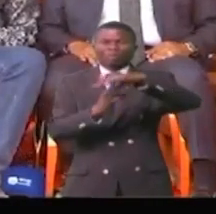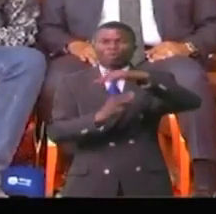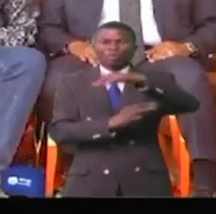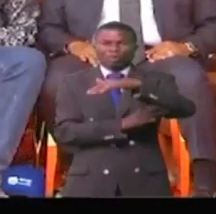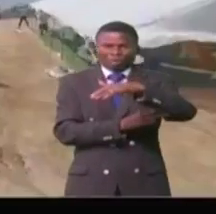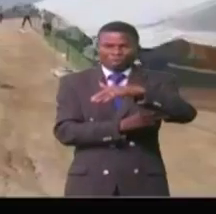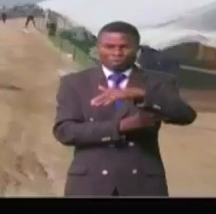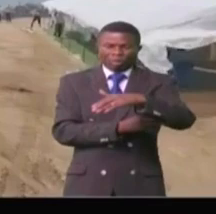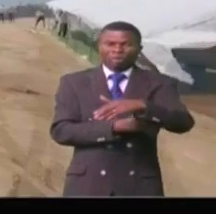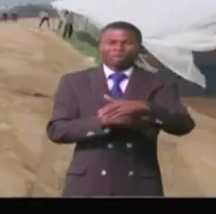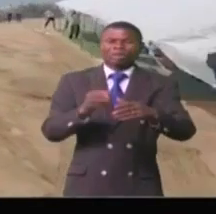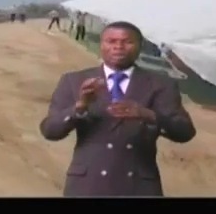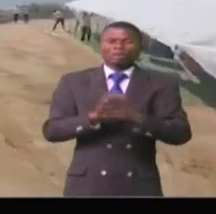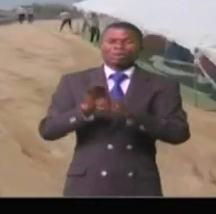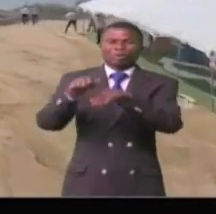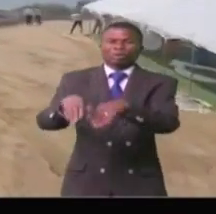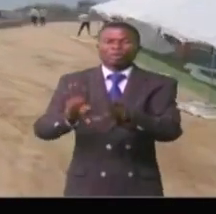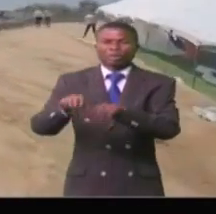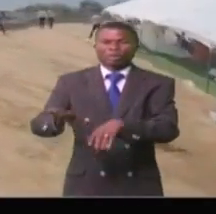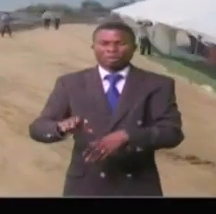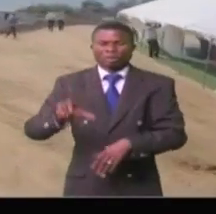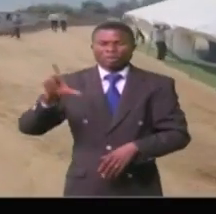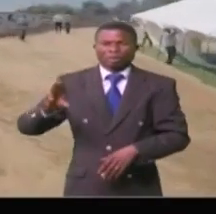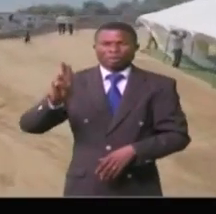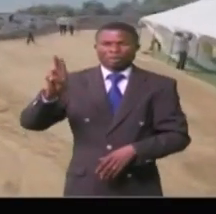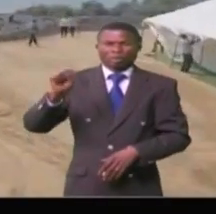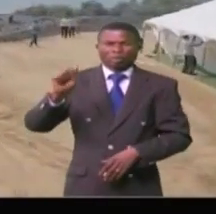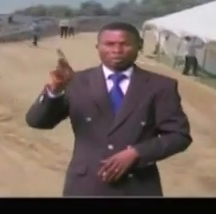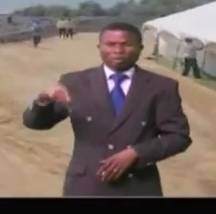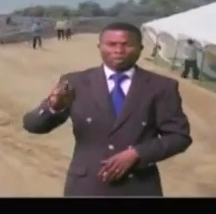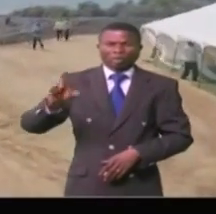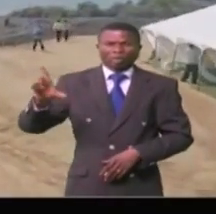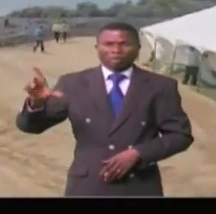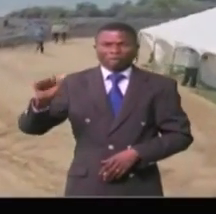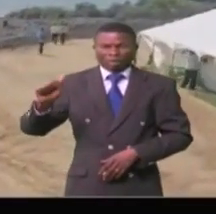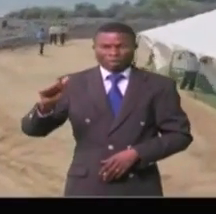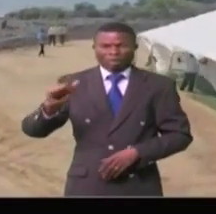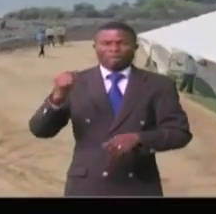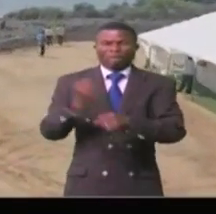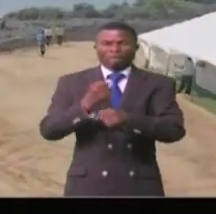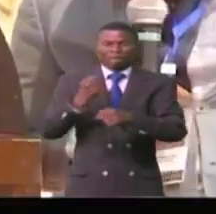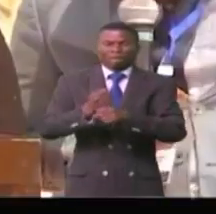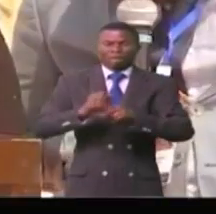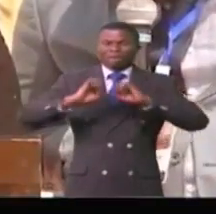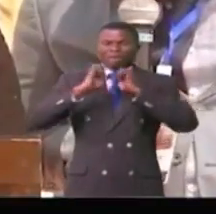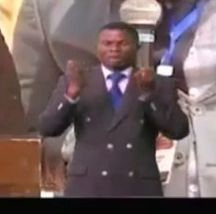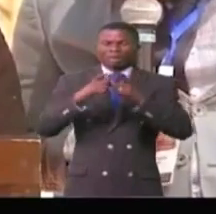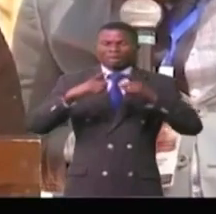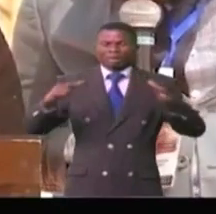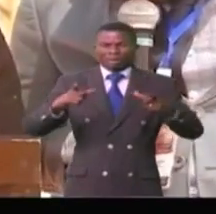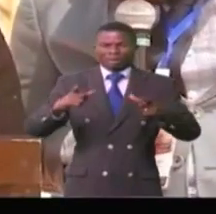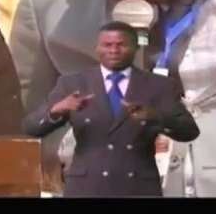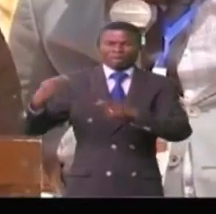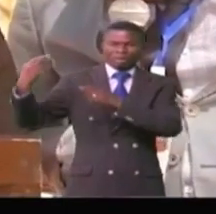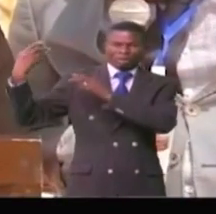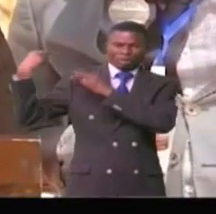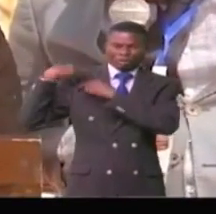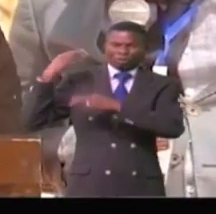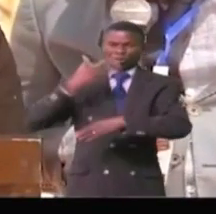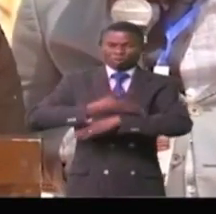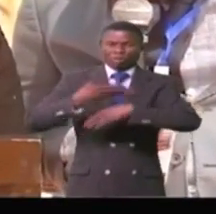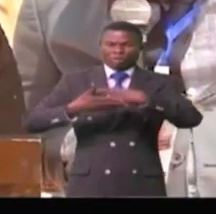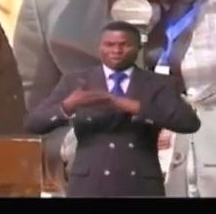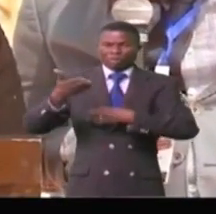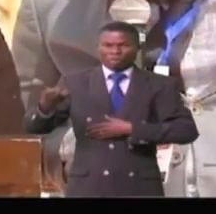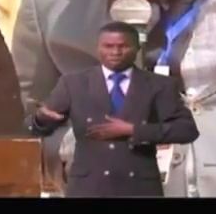pont à Auban à jeter sur la rivière Luapula. D'après l'agence congolaise de grands travaux, maître d'ouvrage délégué du ministère des Infrastructures, Travaux publics